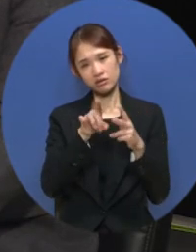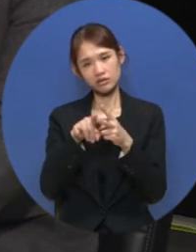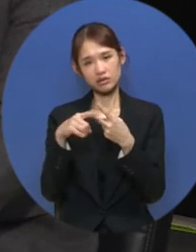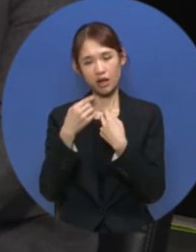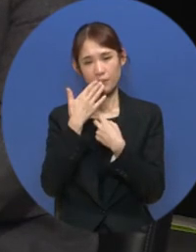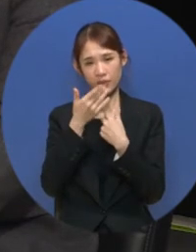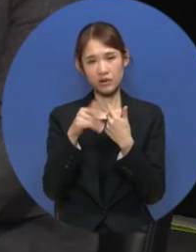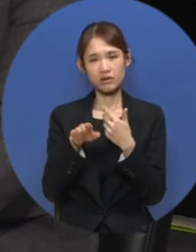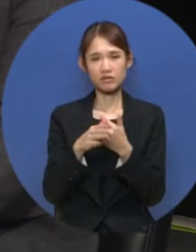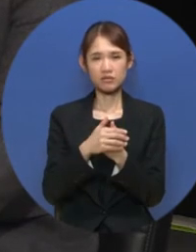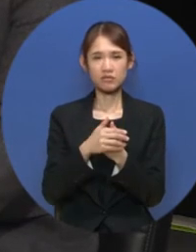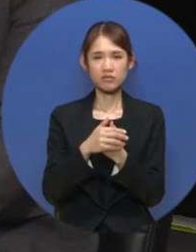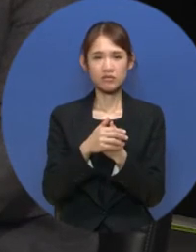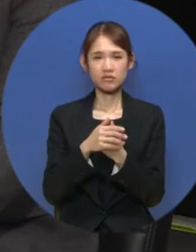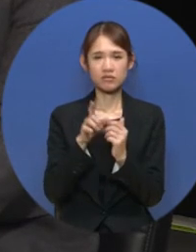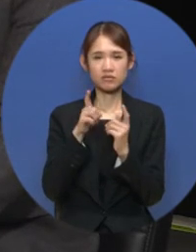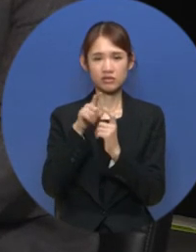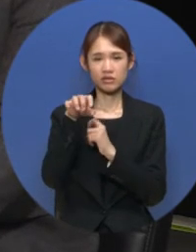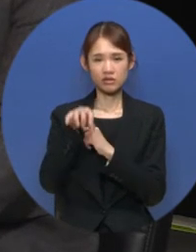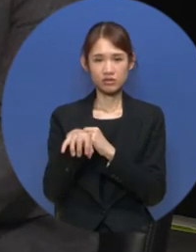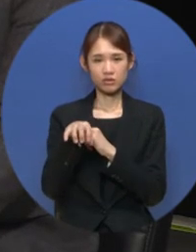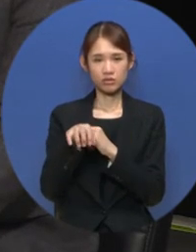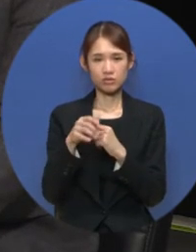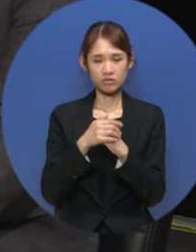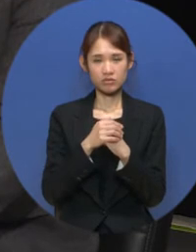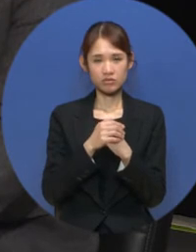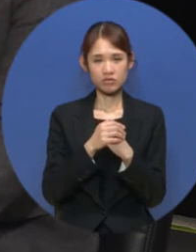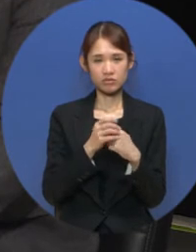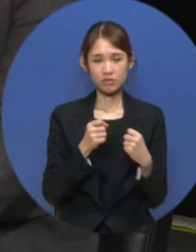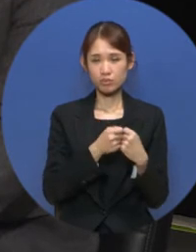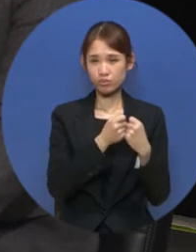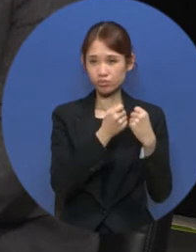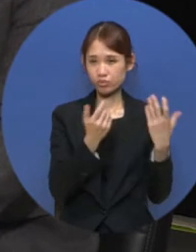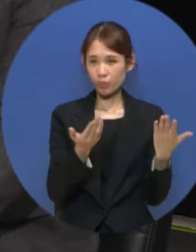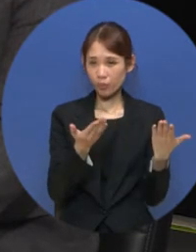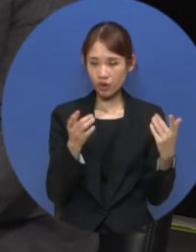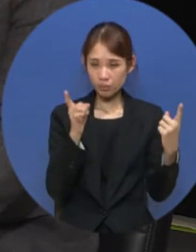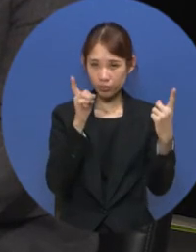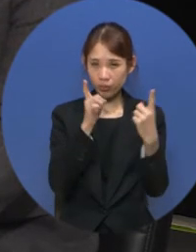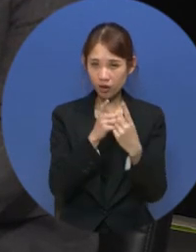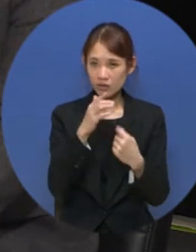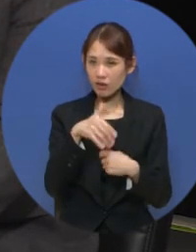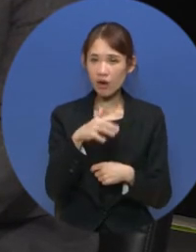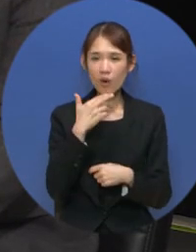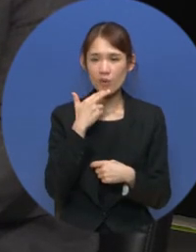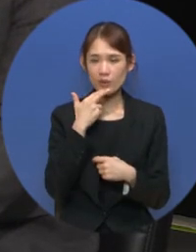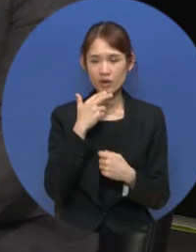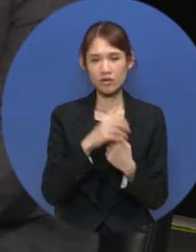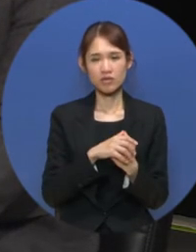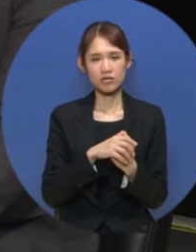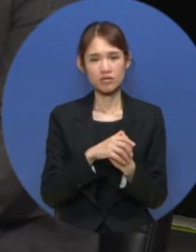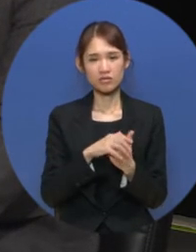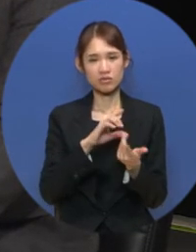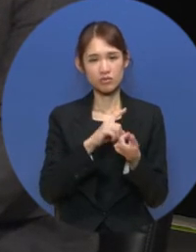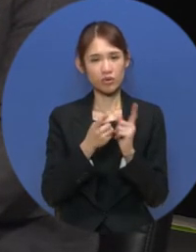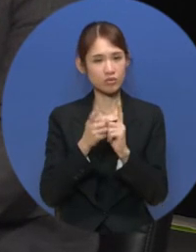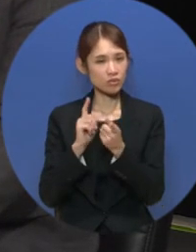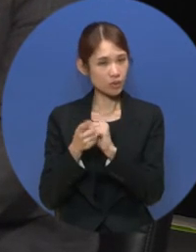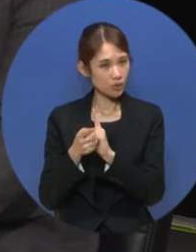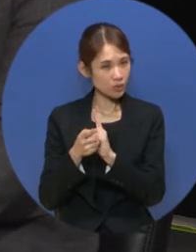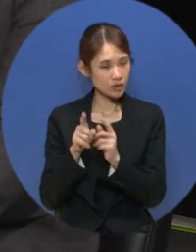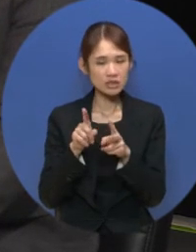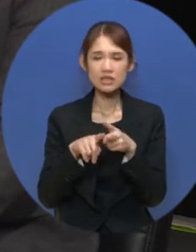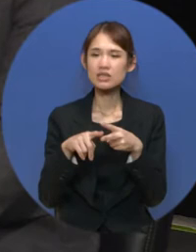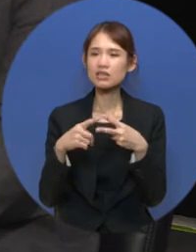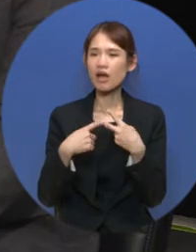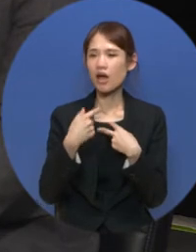이해가 될 텐데 아예 그 만나는 장소 아니면 부딪히는 그런 것들이 잘 없으니까 서로에 대한 이해가